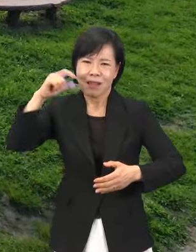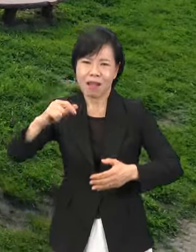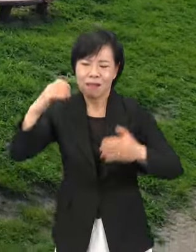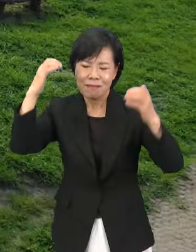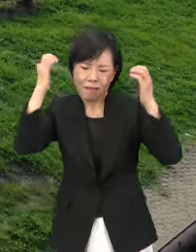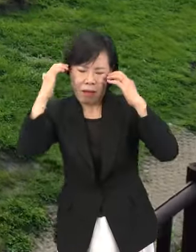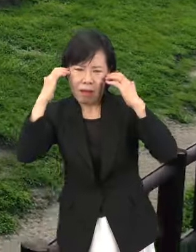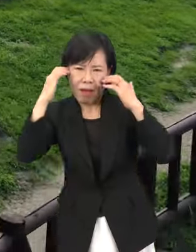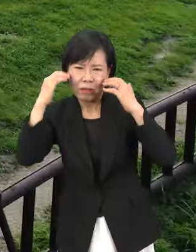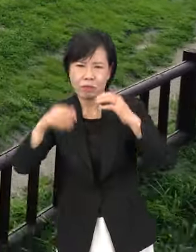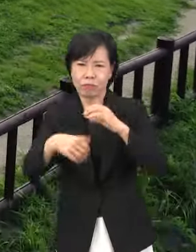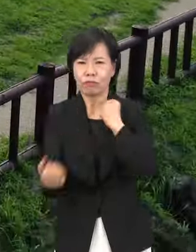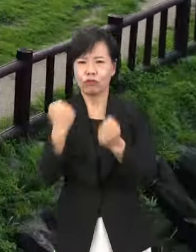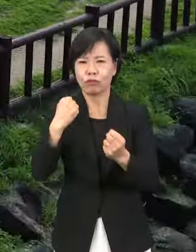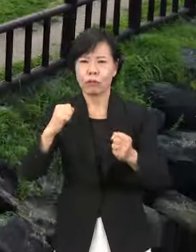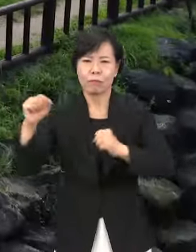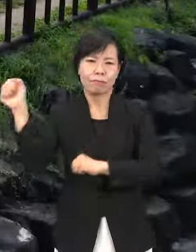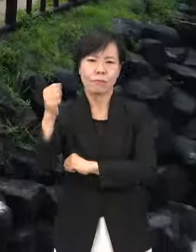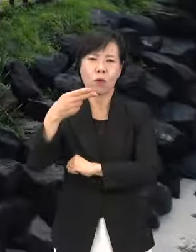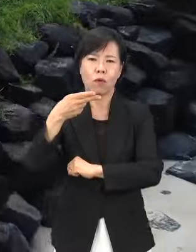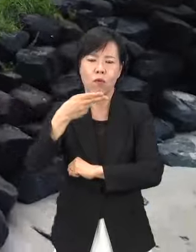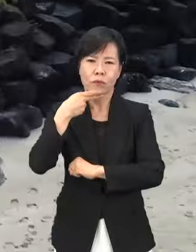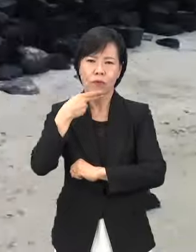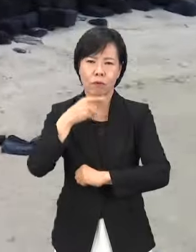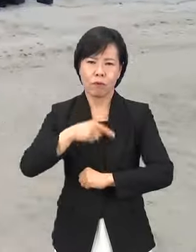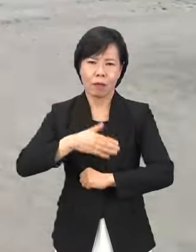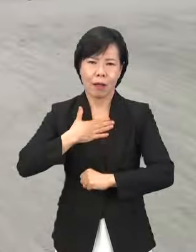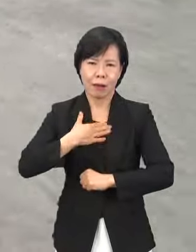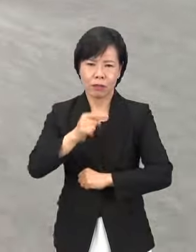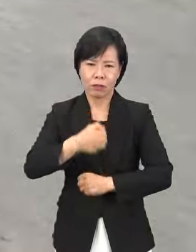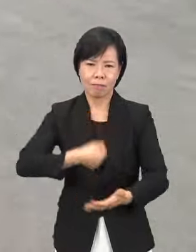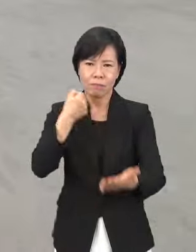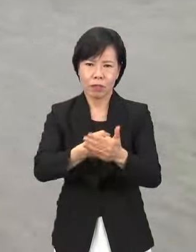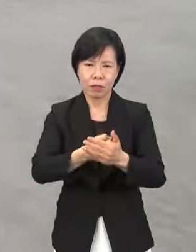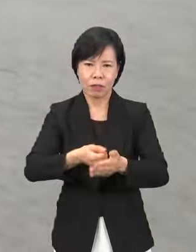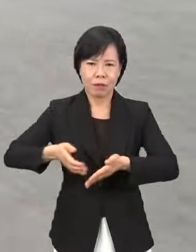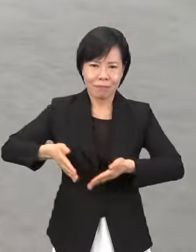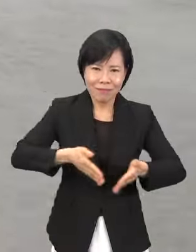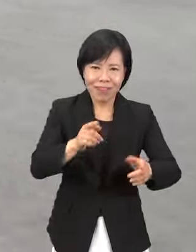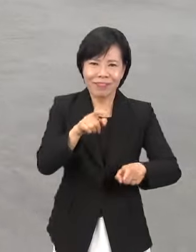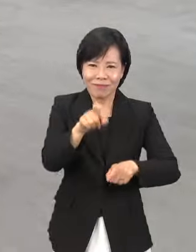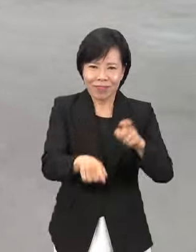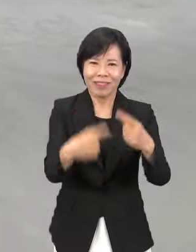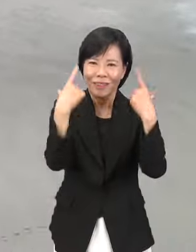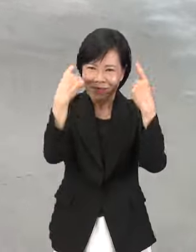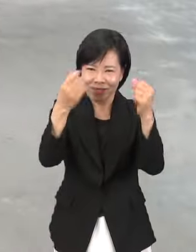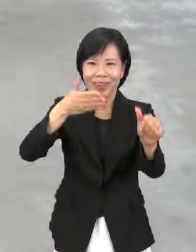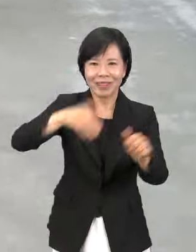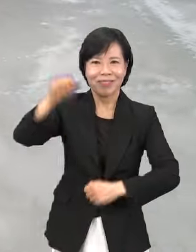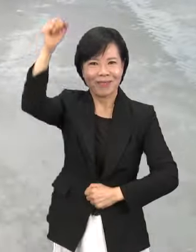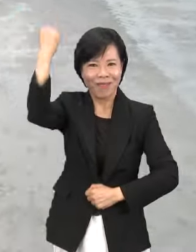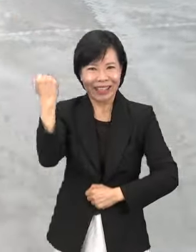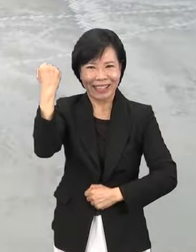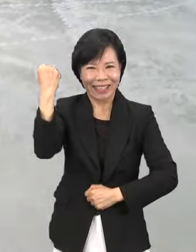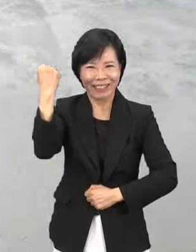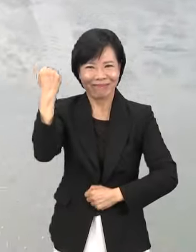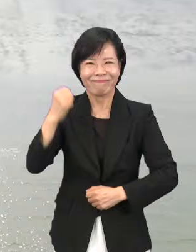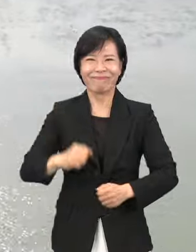어떤 비바람에도 흔들리지 않는 제주의 돌담처럼 스스로 정한 길로 꾸준히 나아가길